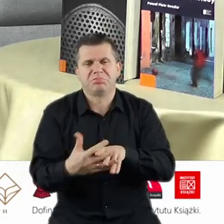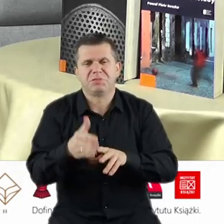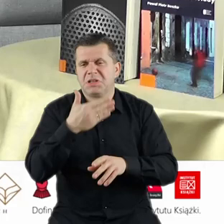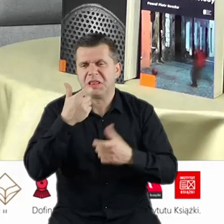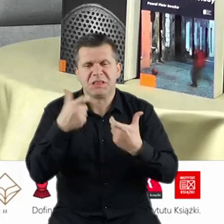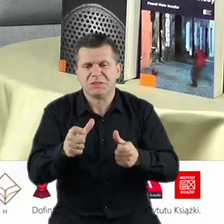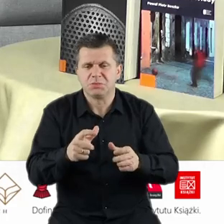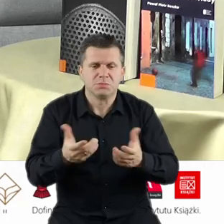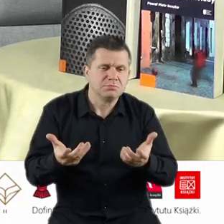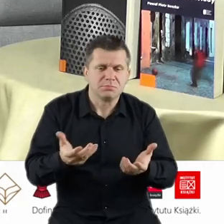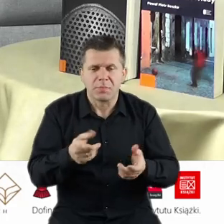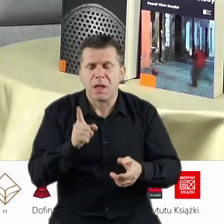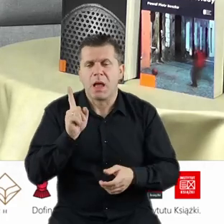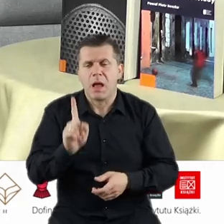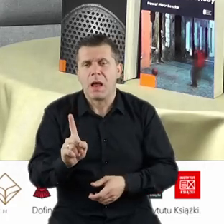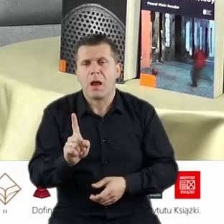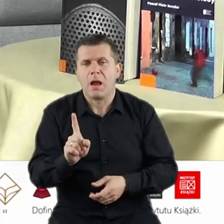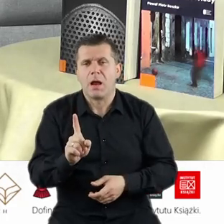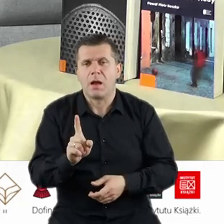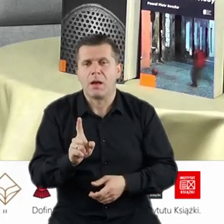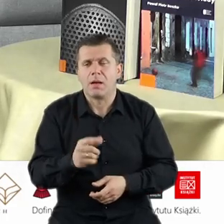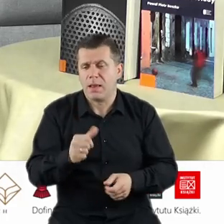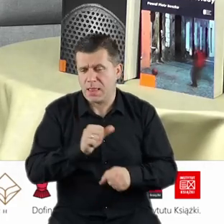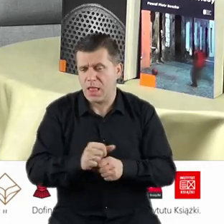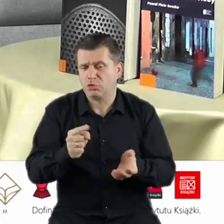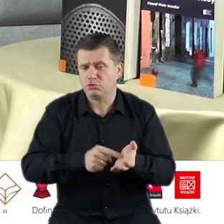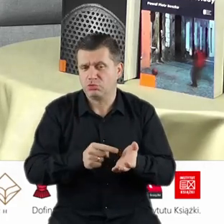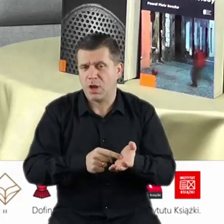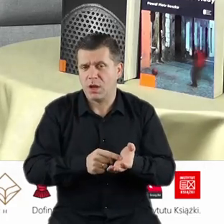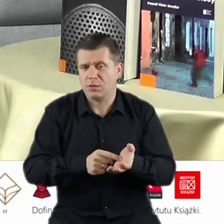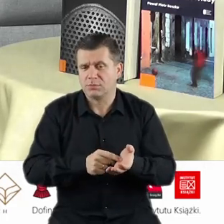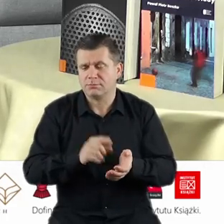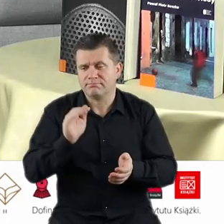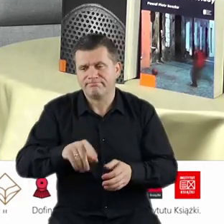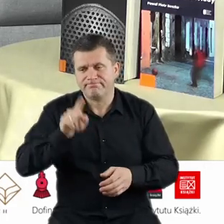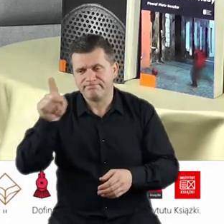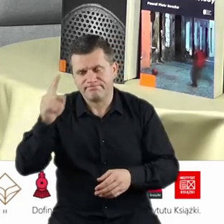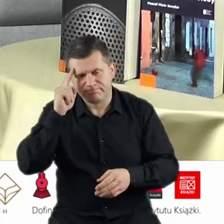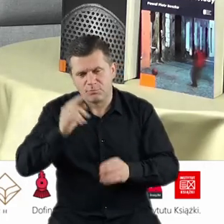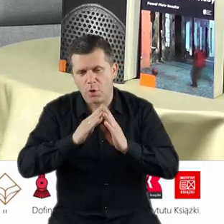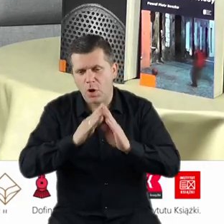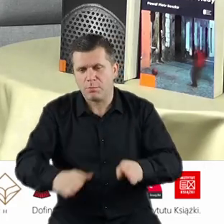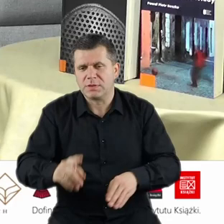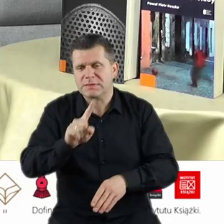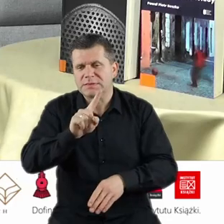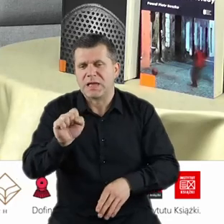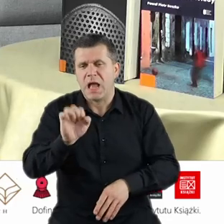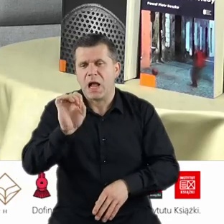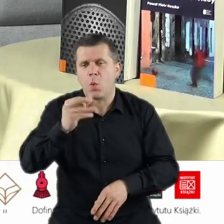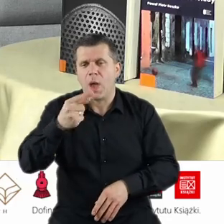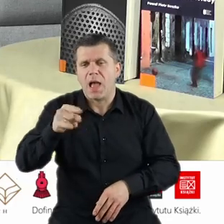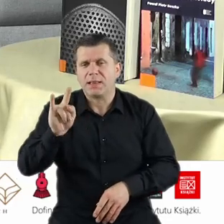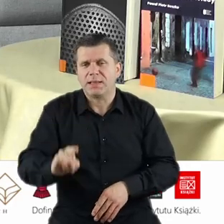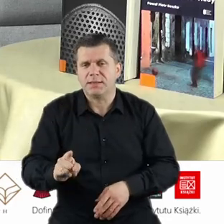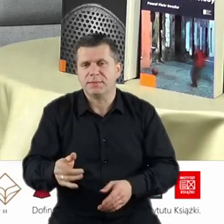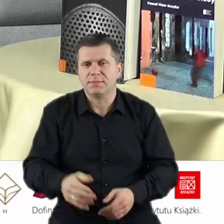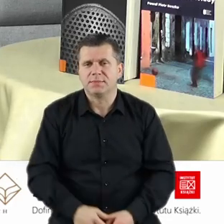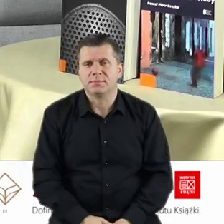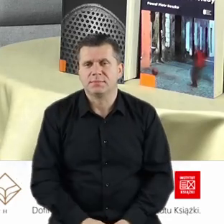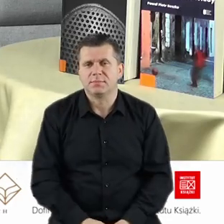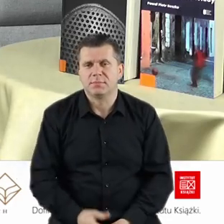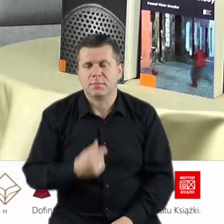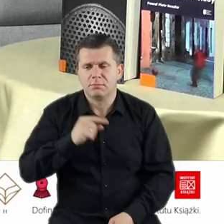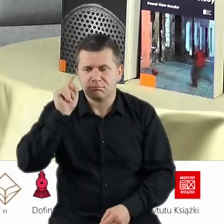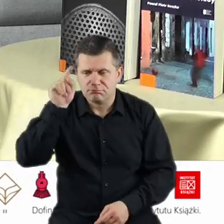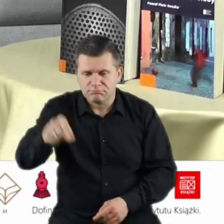niewiele zostało, ale za to pojawiła się szansa w postaci obozu zagłady, po którym zostały masowe groby.